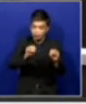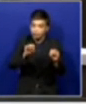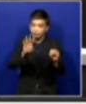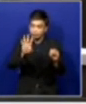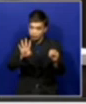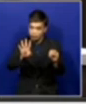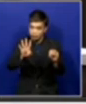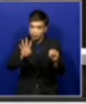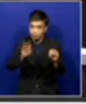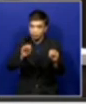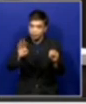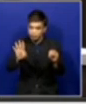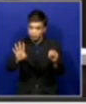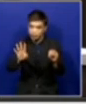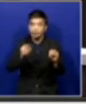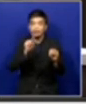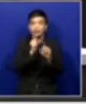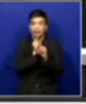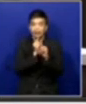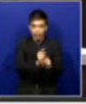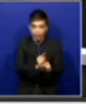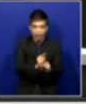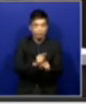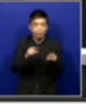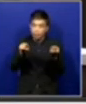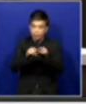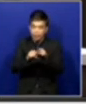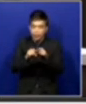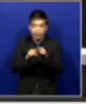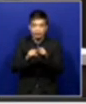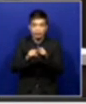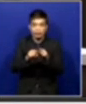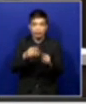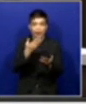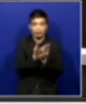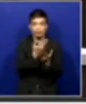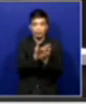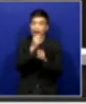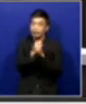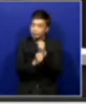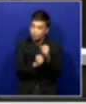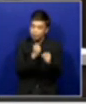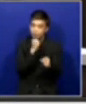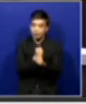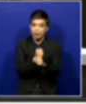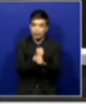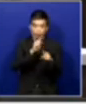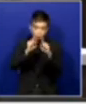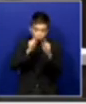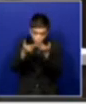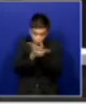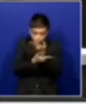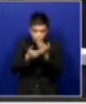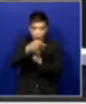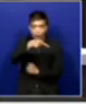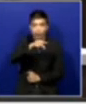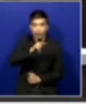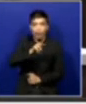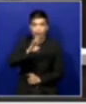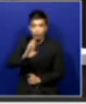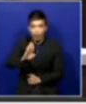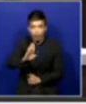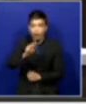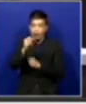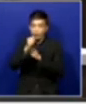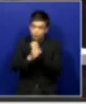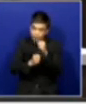าเช่นเดียวกับร่างพระราชรายจ่ายงบประมาณประจำปีและก็ร่างพระราชโอนเ